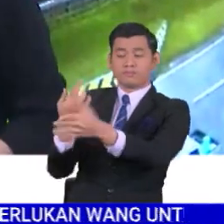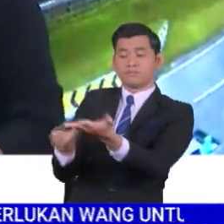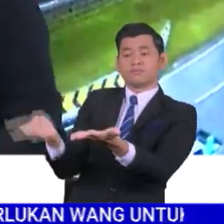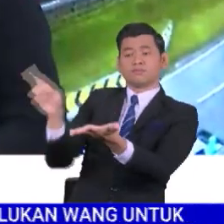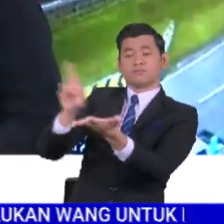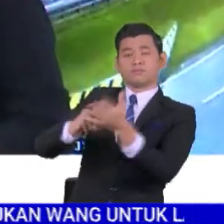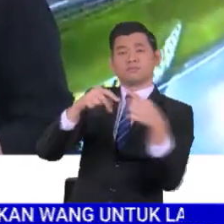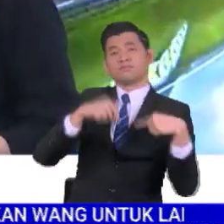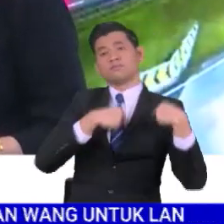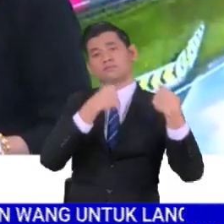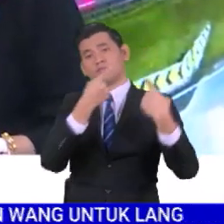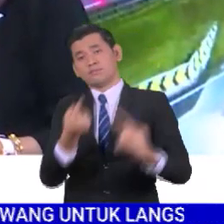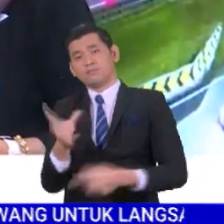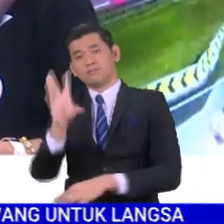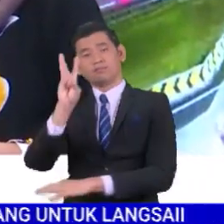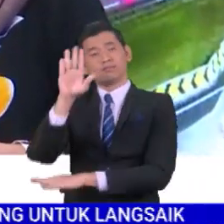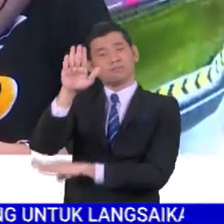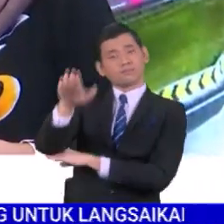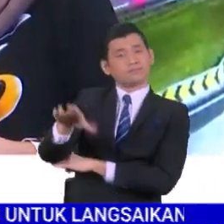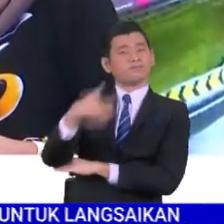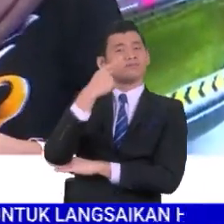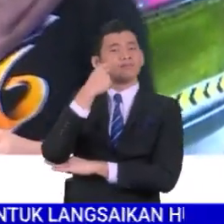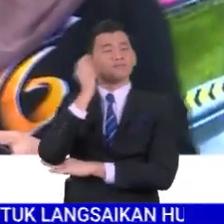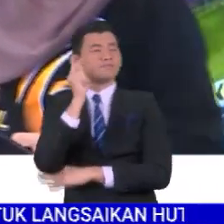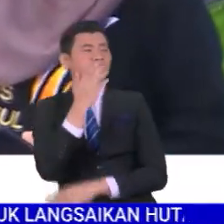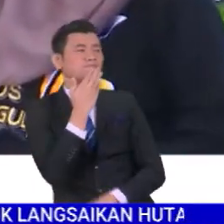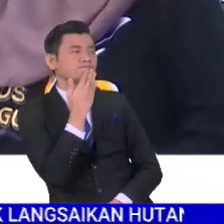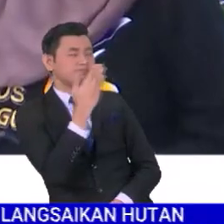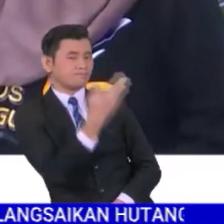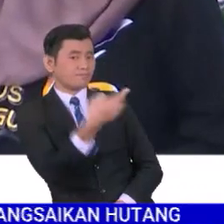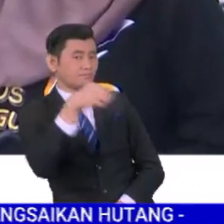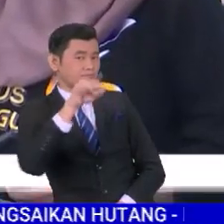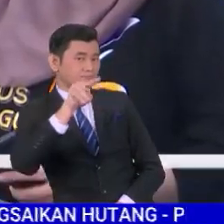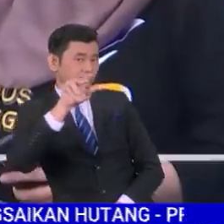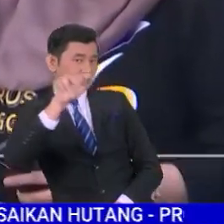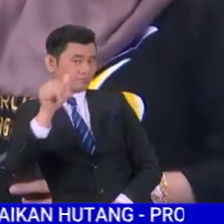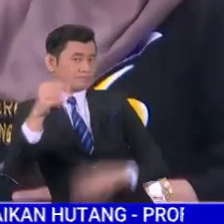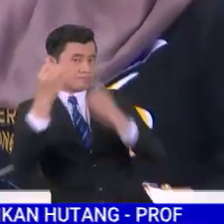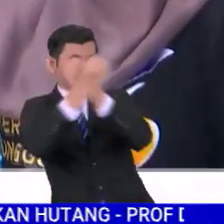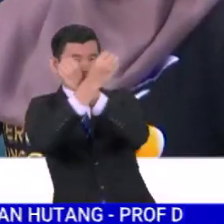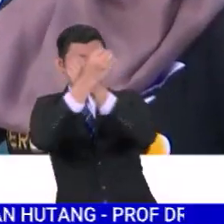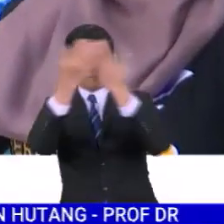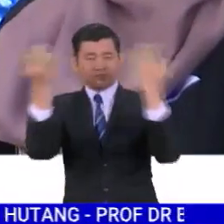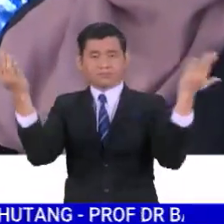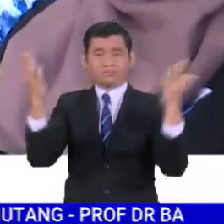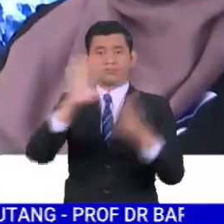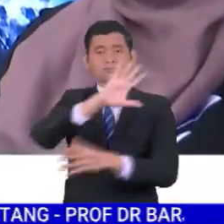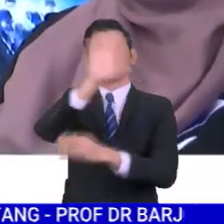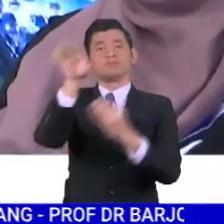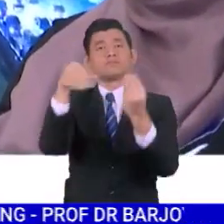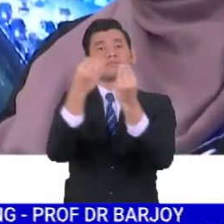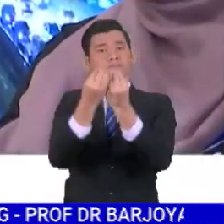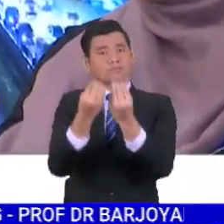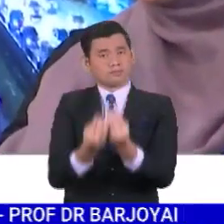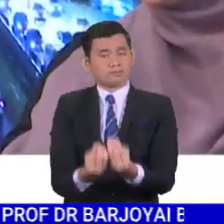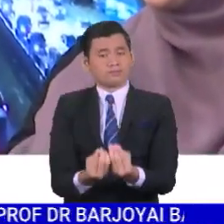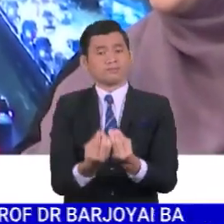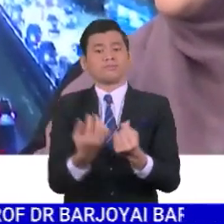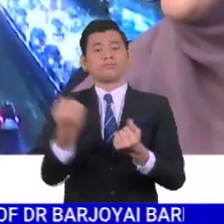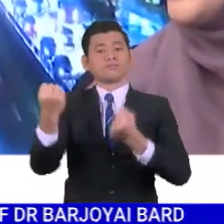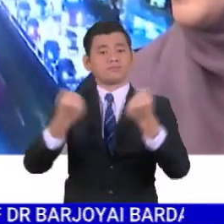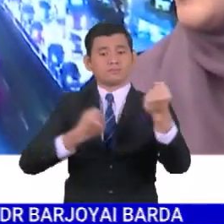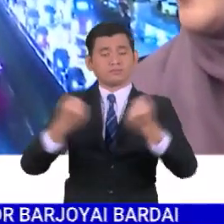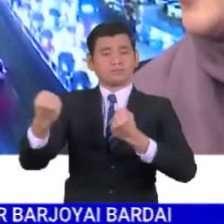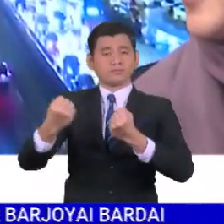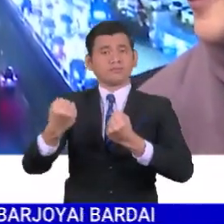6 petang tadi. Baik, terima kasih Husna. Baik, untuk makluman semua, jumlah trafik yang menggunakan lebuh raya pada hari